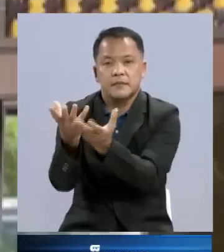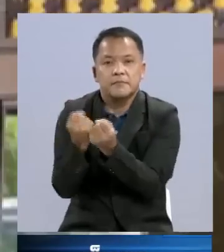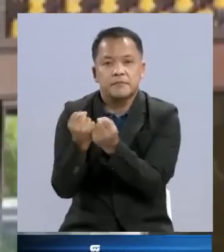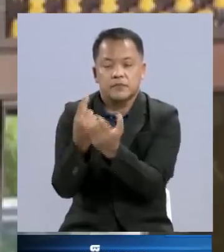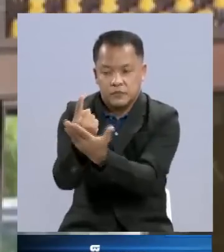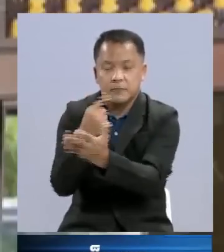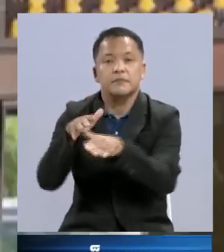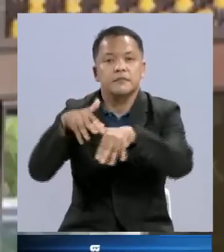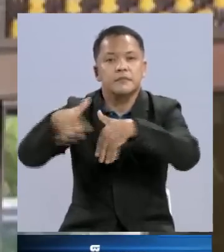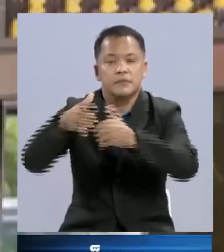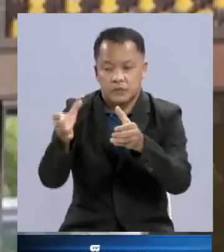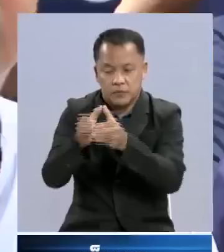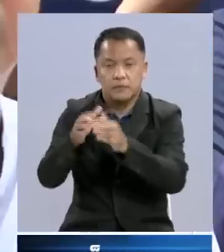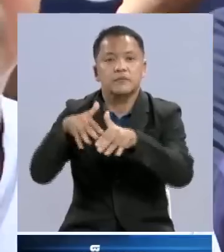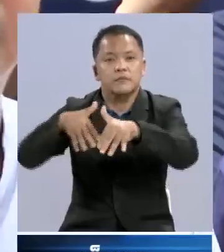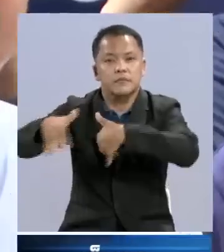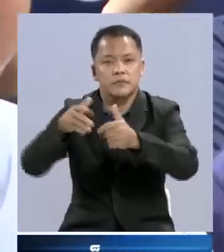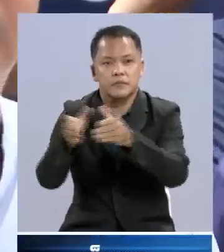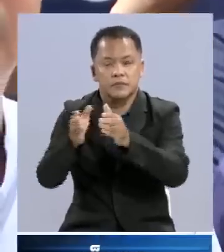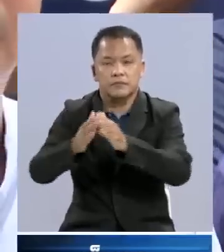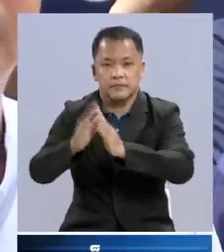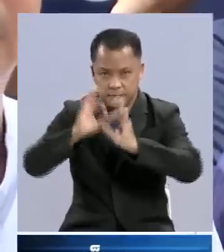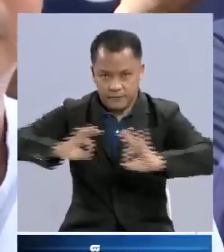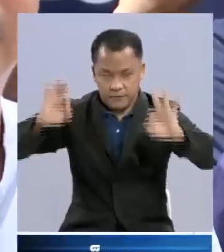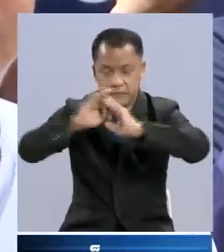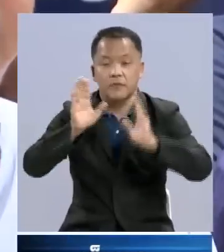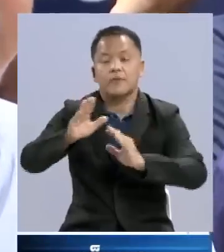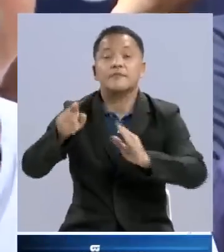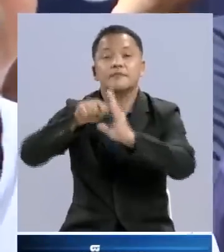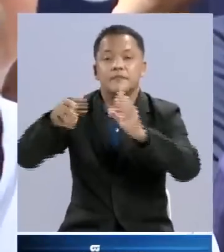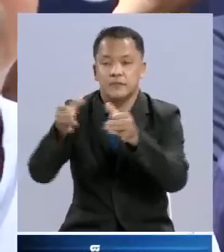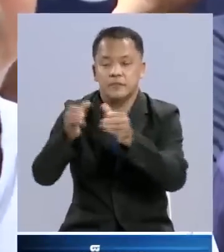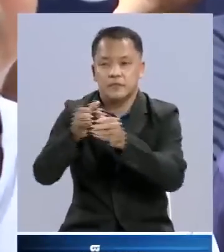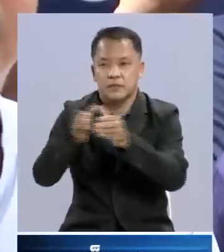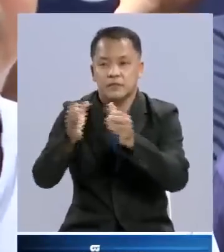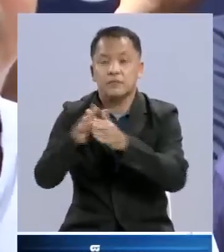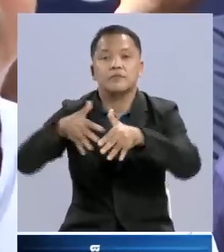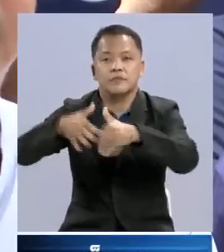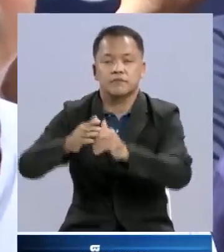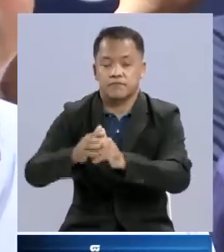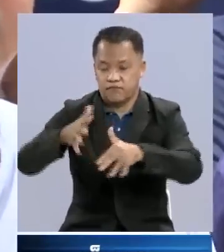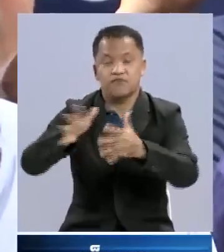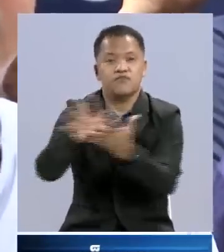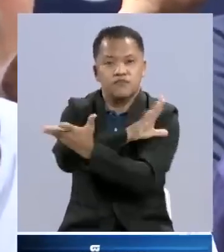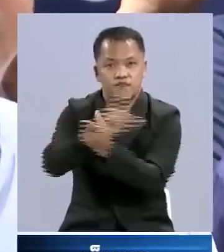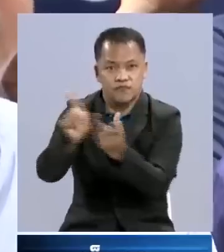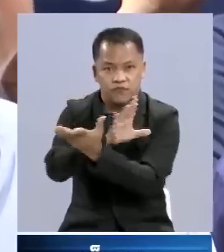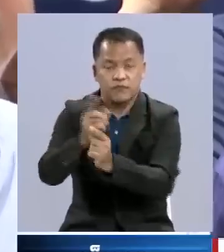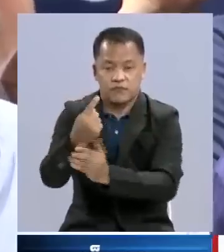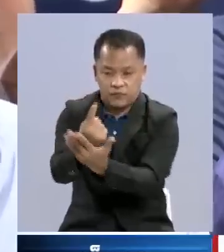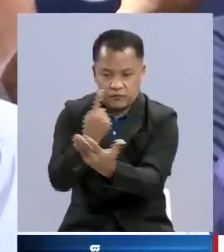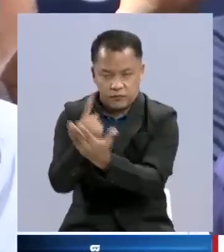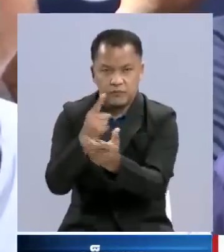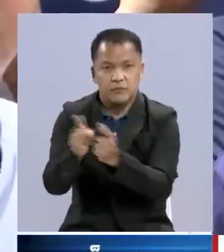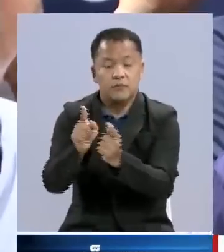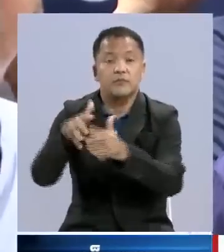ชนซึ่งเป็นกลุ่มนึงเลยแหละที่เป็นฐานเสียงสำคัญของเขานะก็คือกลุ่มองค์กรภาคประชาสังคมนะฮะเมื่อวานนี้ตัวแทนขบวน